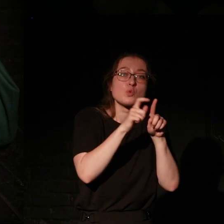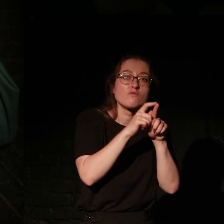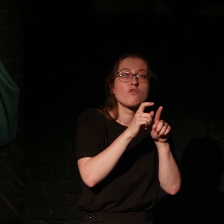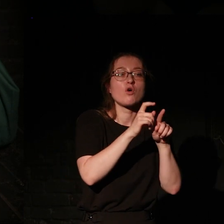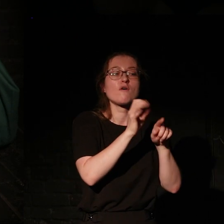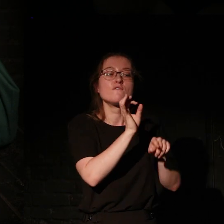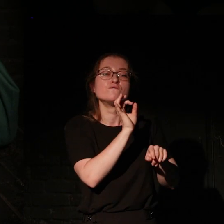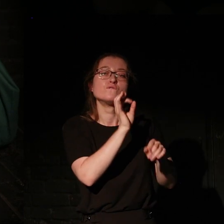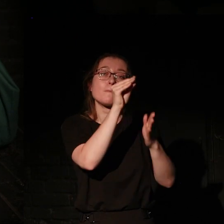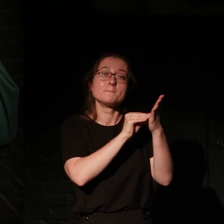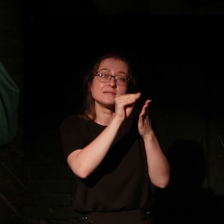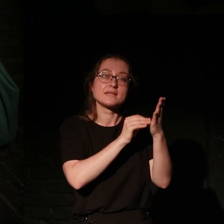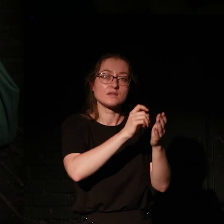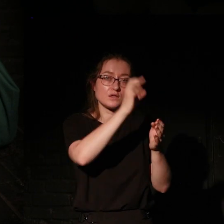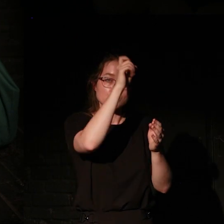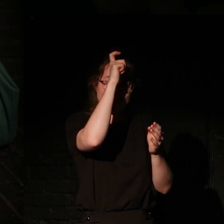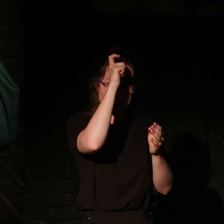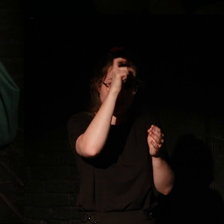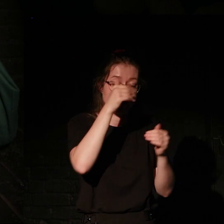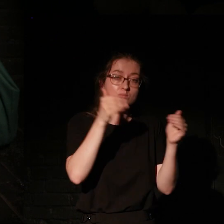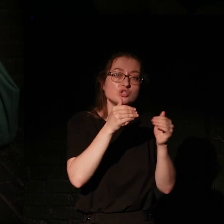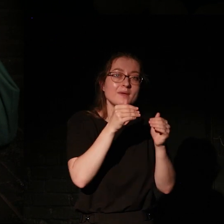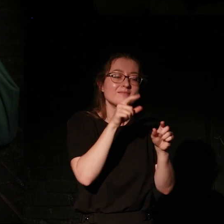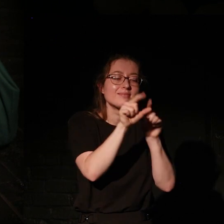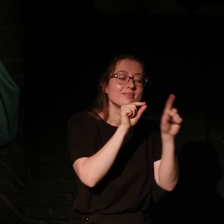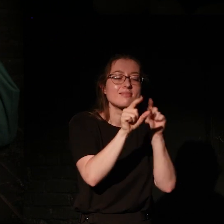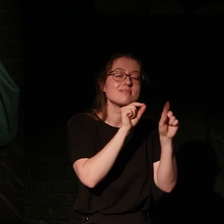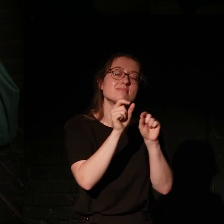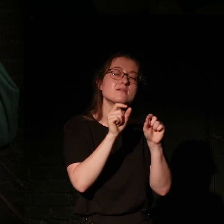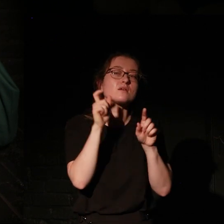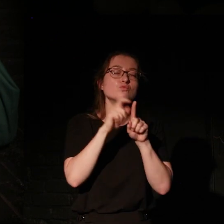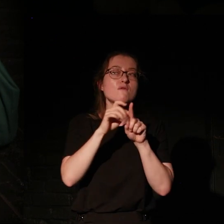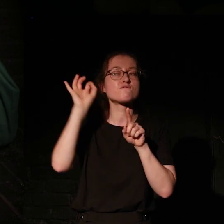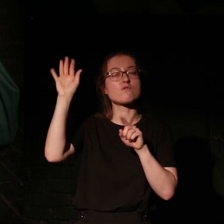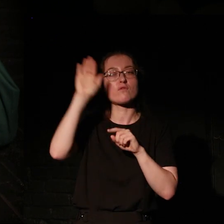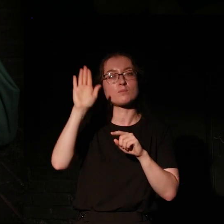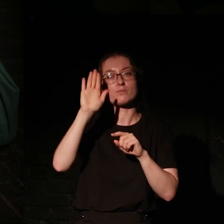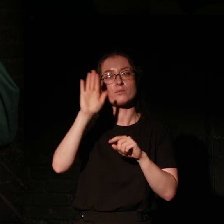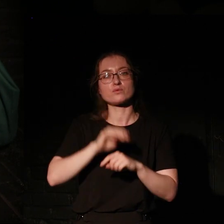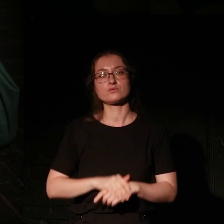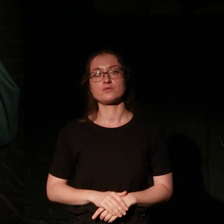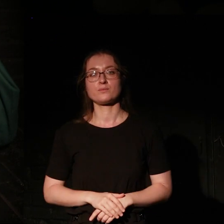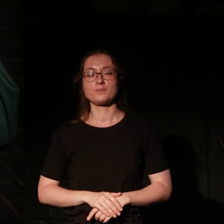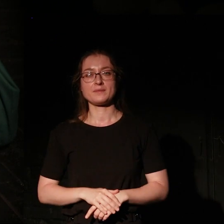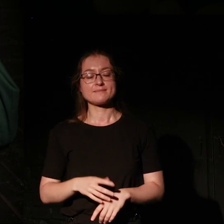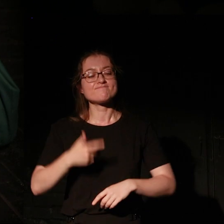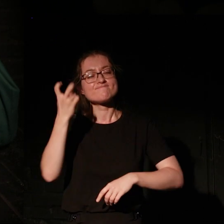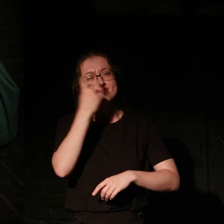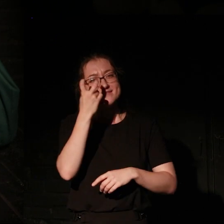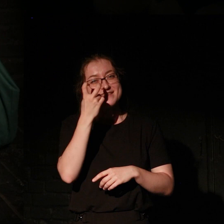to Słowo Boże. Ciekawa jestem wobec tego Pani doświadczeń z